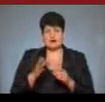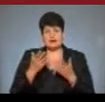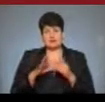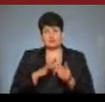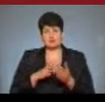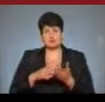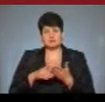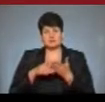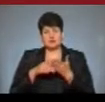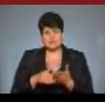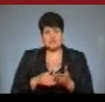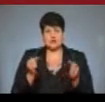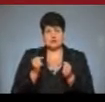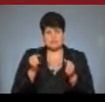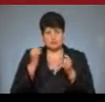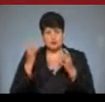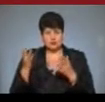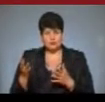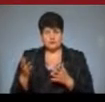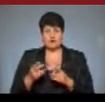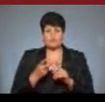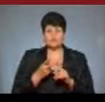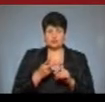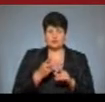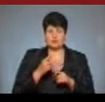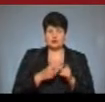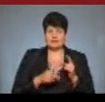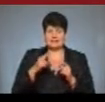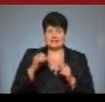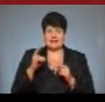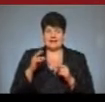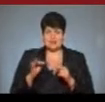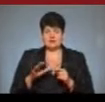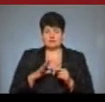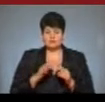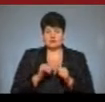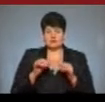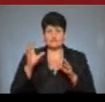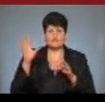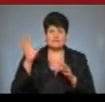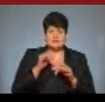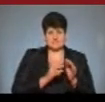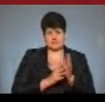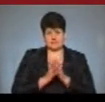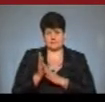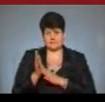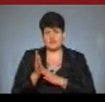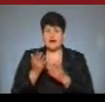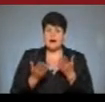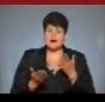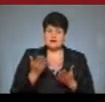сприятливими для озимих культур. В другій половині другої декади агрометеорологічні умови сприяли росту і розвитку всіх культур,